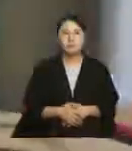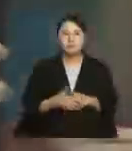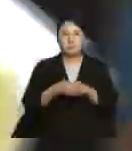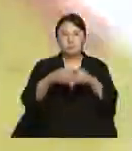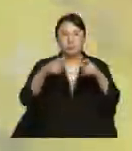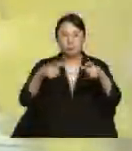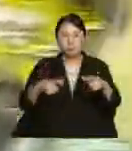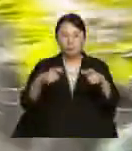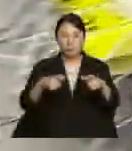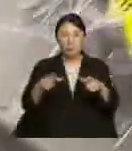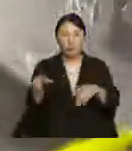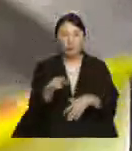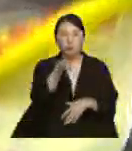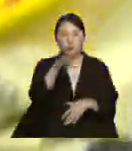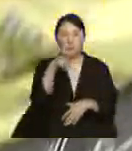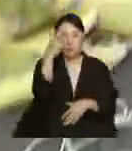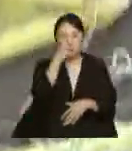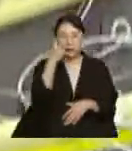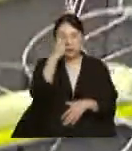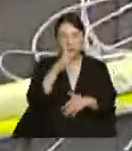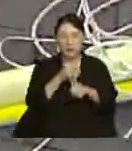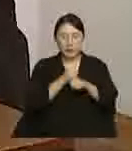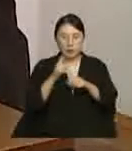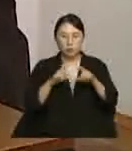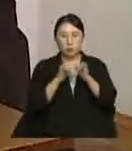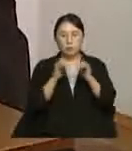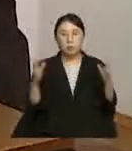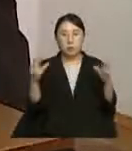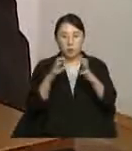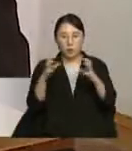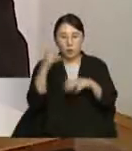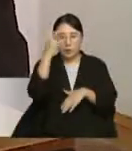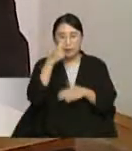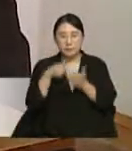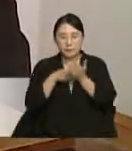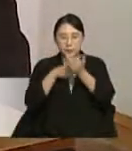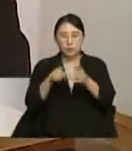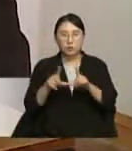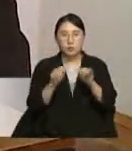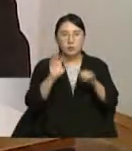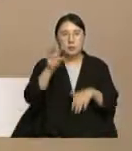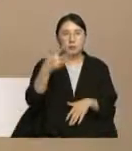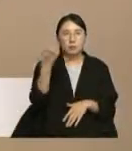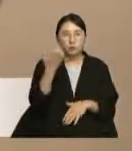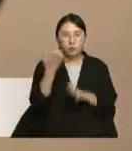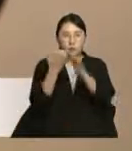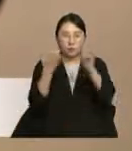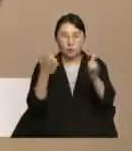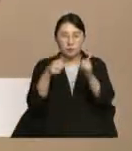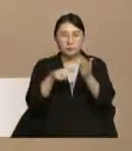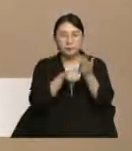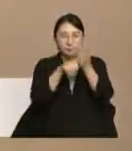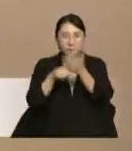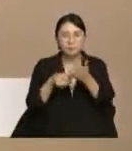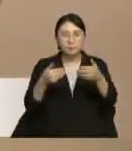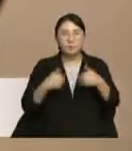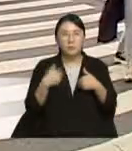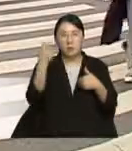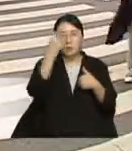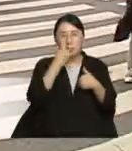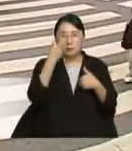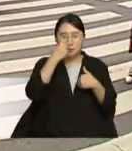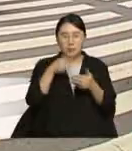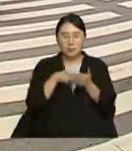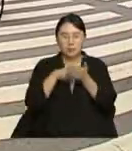망원 우체국 지키기 주민 모임이 국민감사를 청구했습니다. 지난 3일 주민 390여 명의 서명을 받아 감사원에